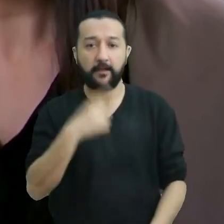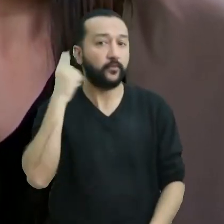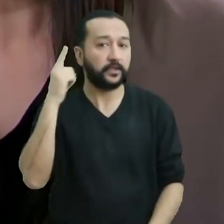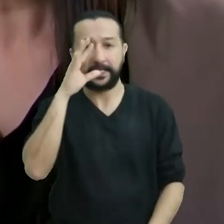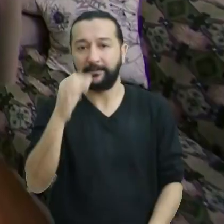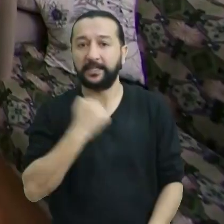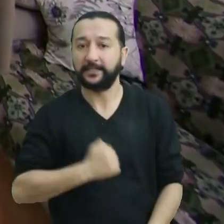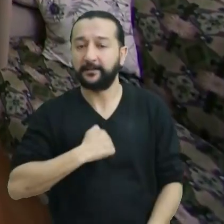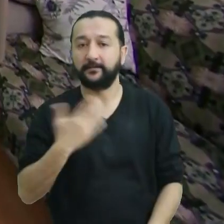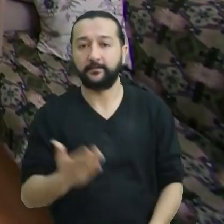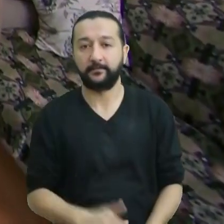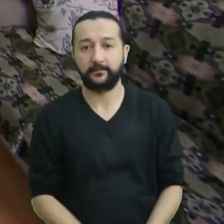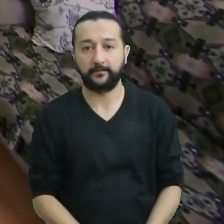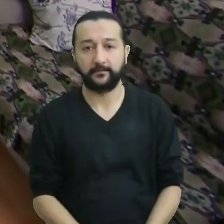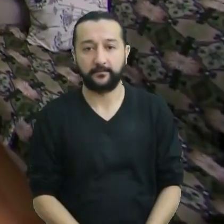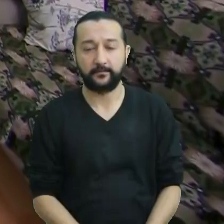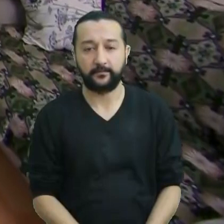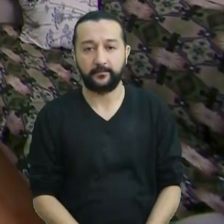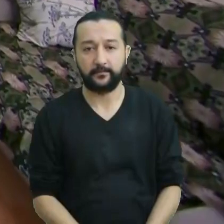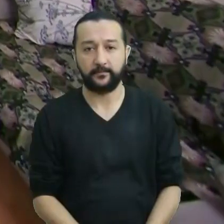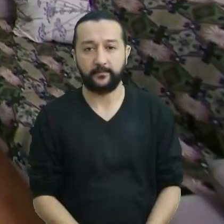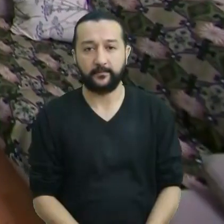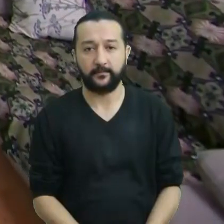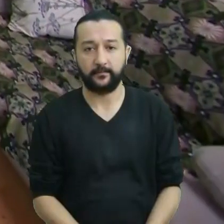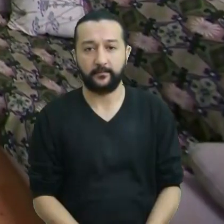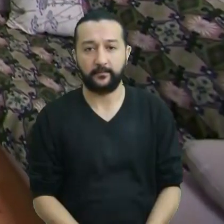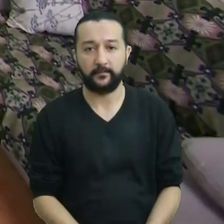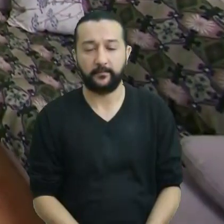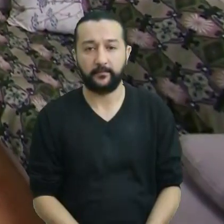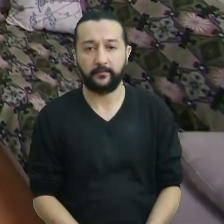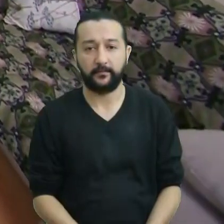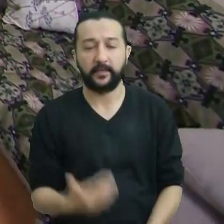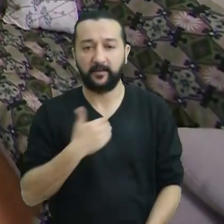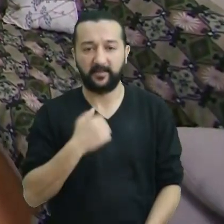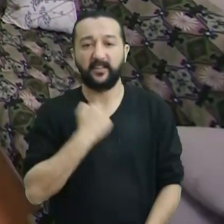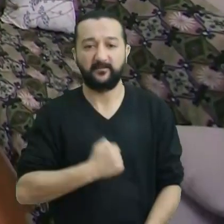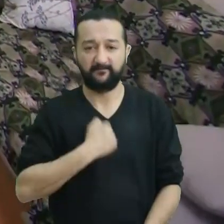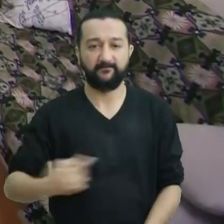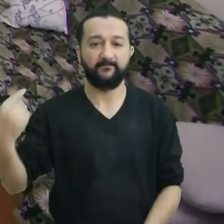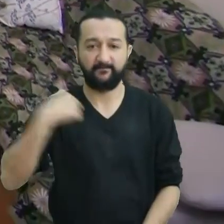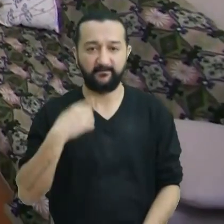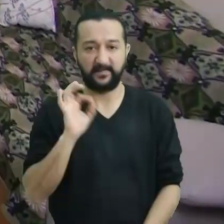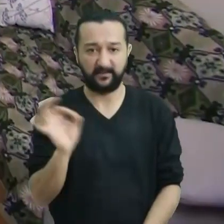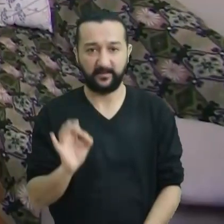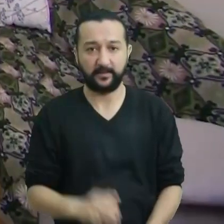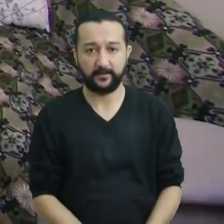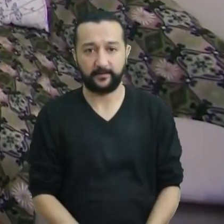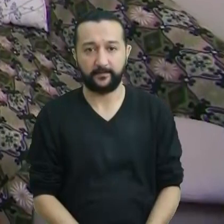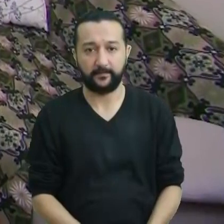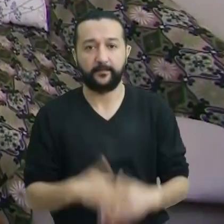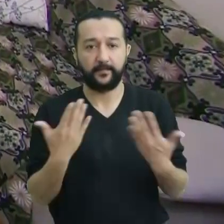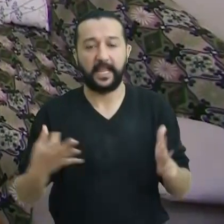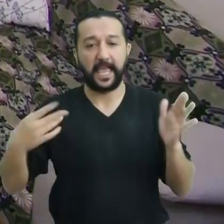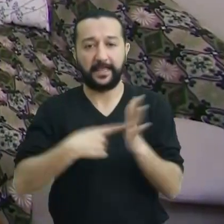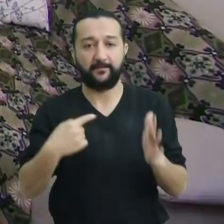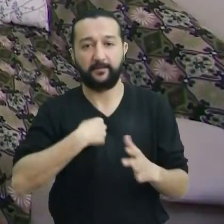kime kızar sence? Kemal durup bir düşününce Sarp'ın yakasını bıraktı. Bana kızar tabii. Değil mi?